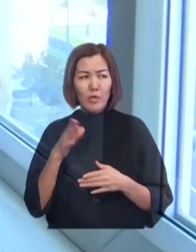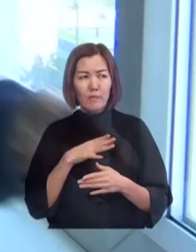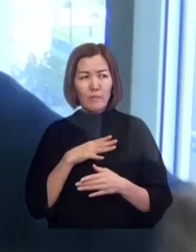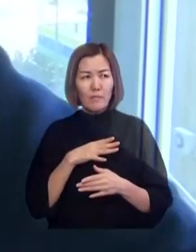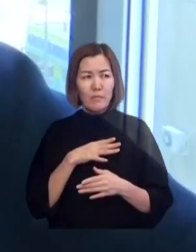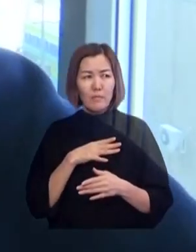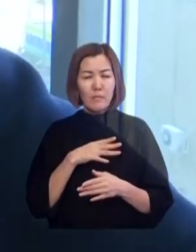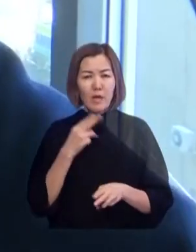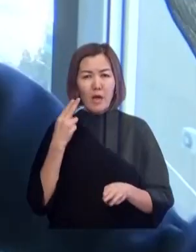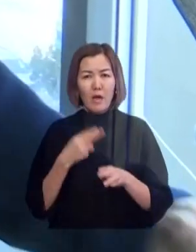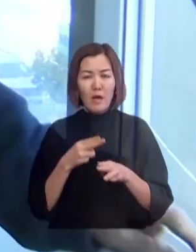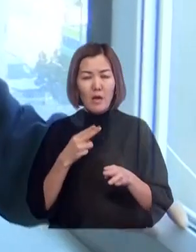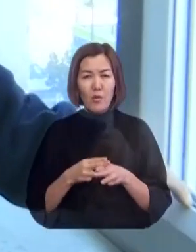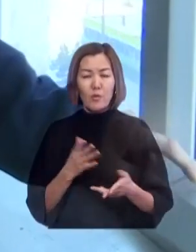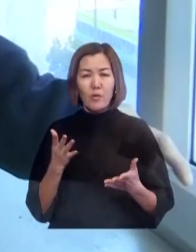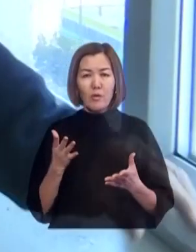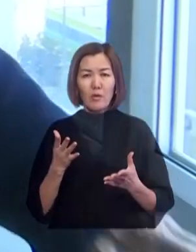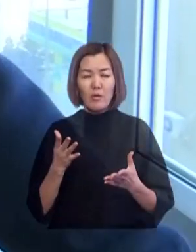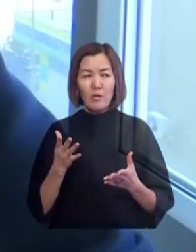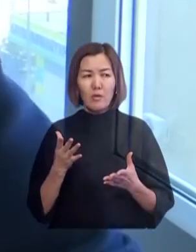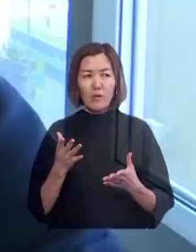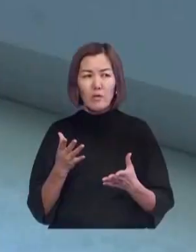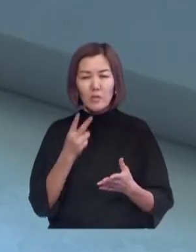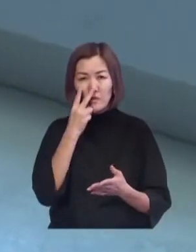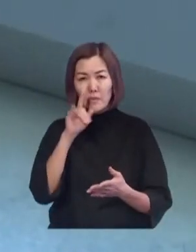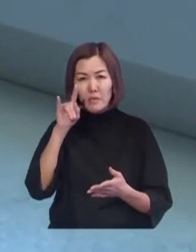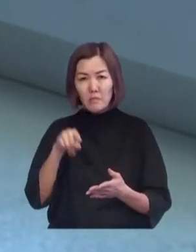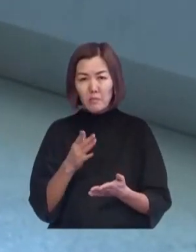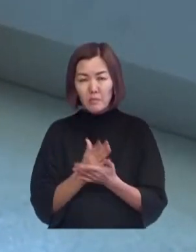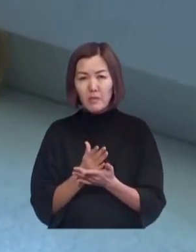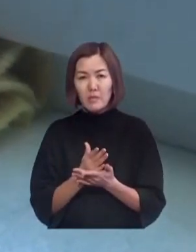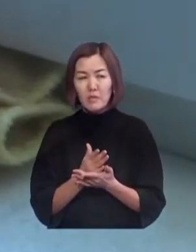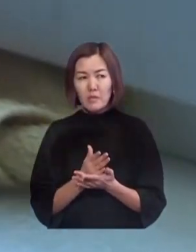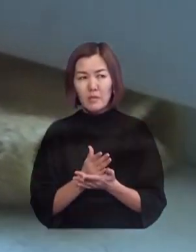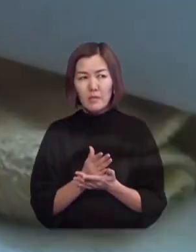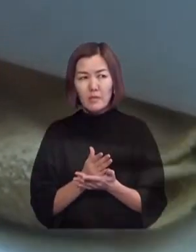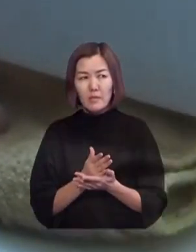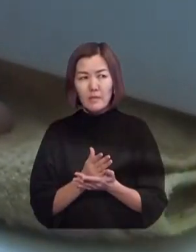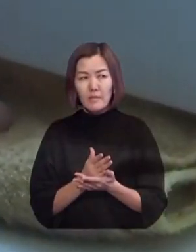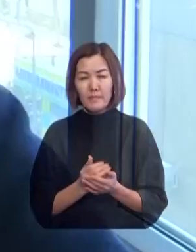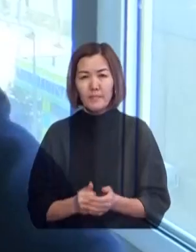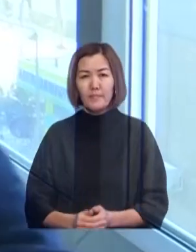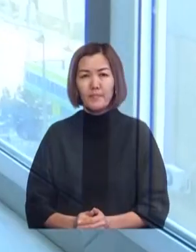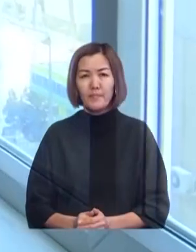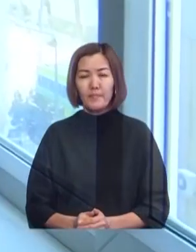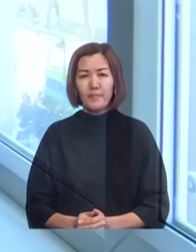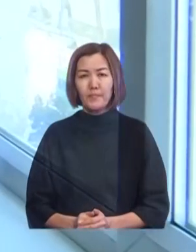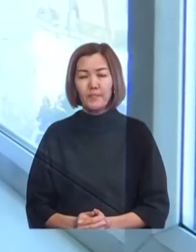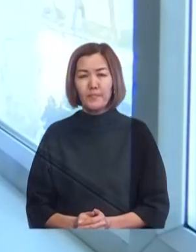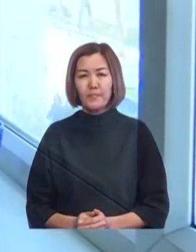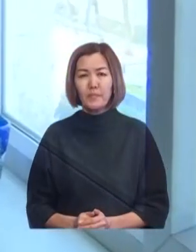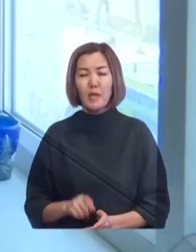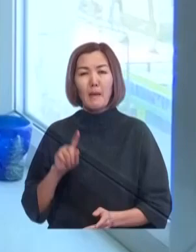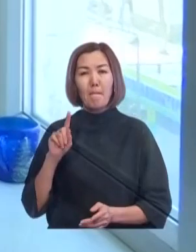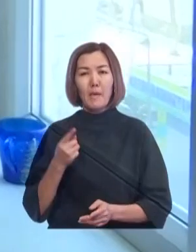лед. Так лед. Вот меня специально приложено, когда тает он. Потому